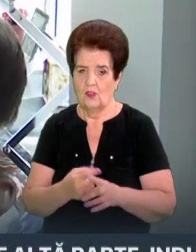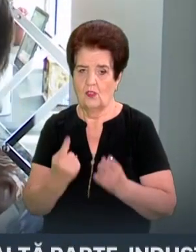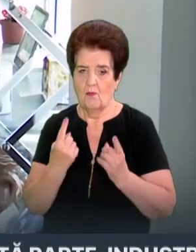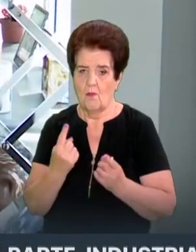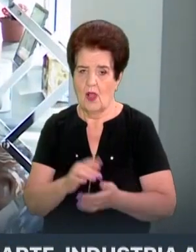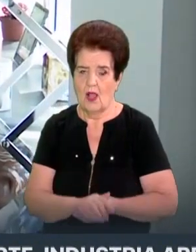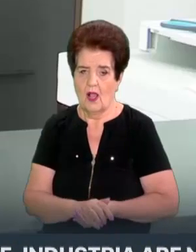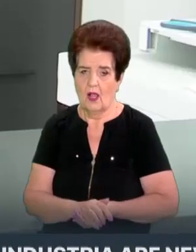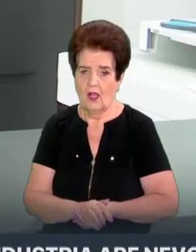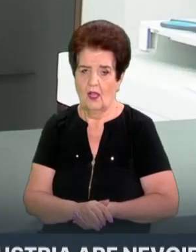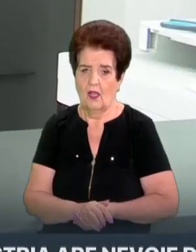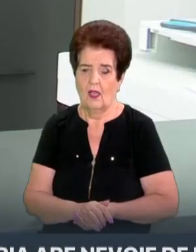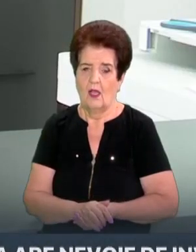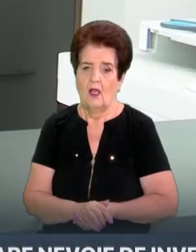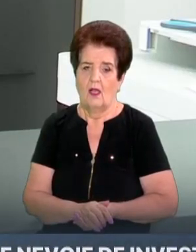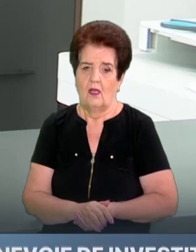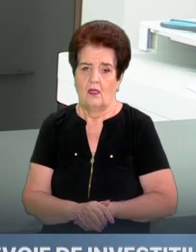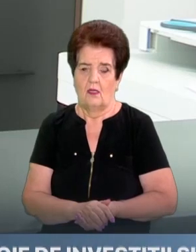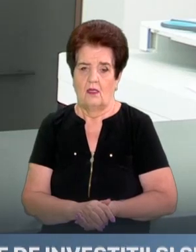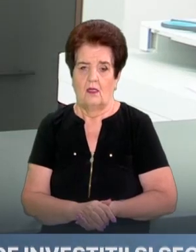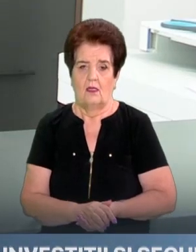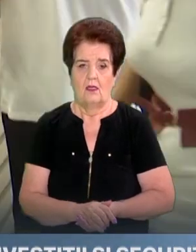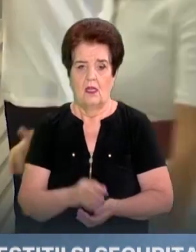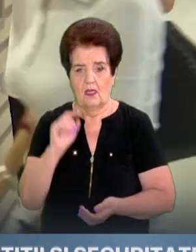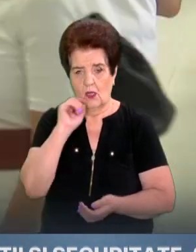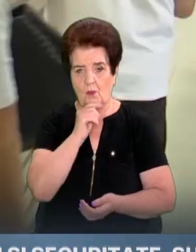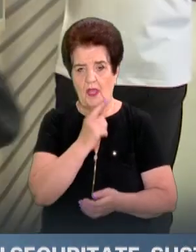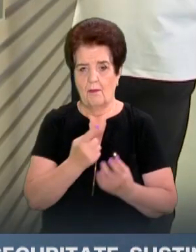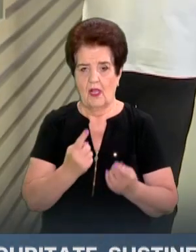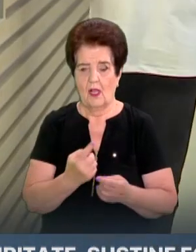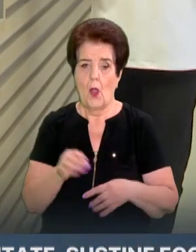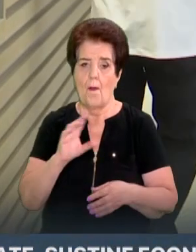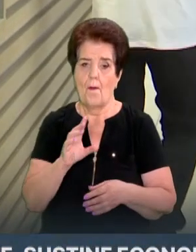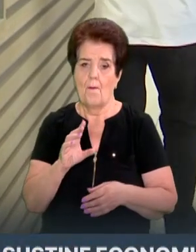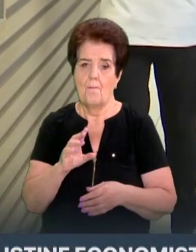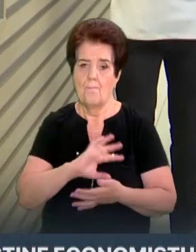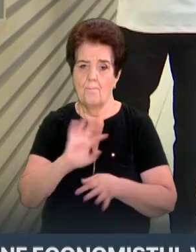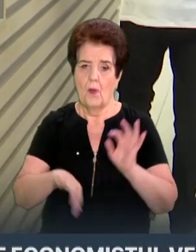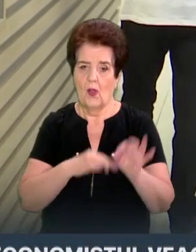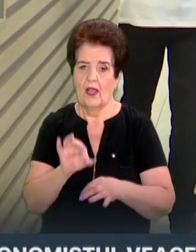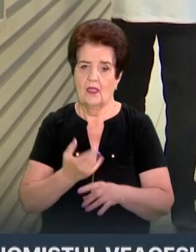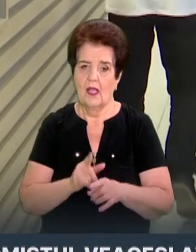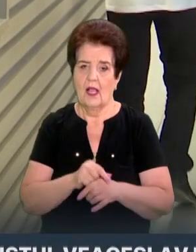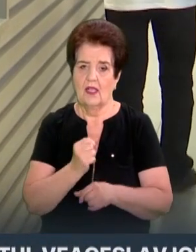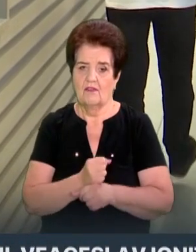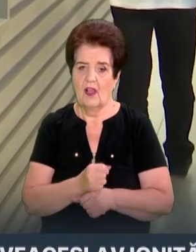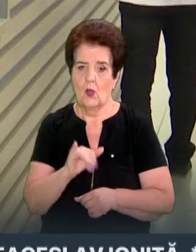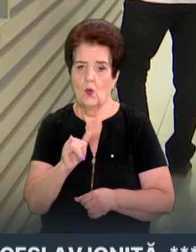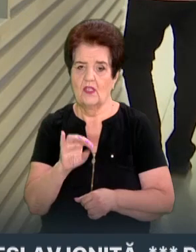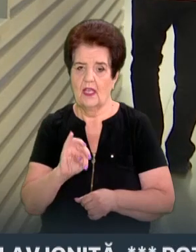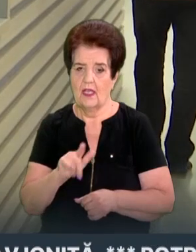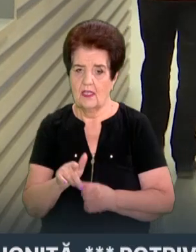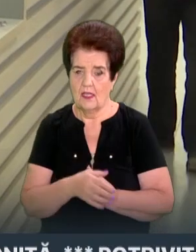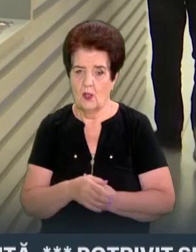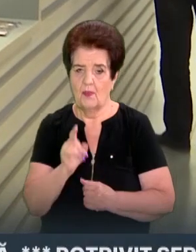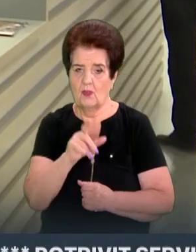fi unul din catalizatorii dezvoltării economice. Mă gândesc că toate proiectele astea care se fac la noi în Ungheni se fac în primul rând